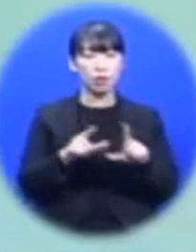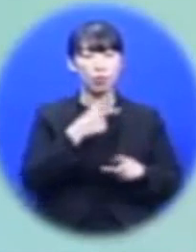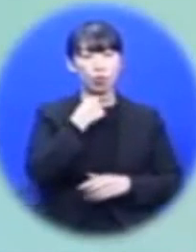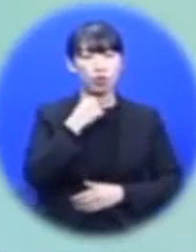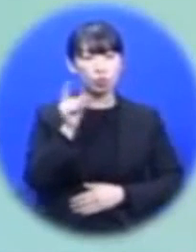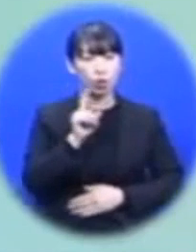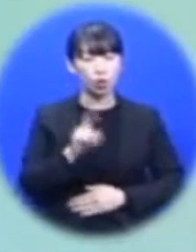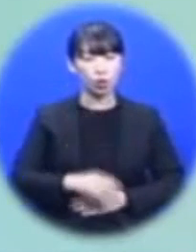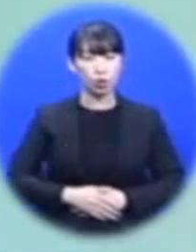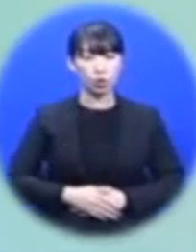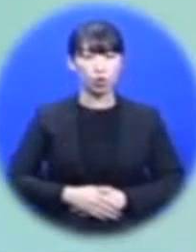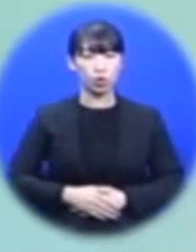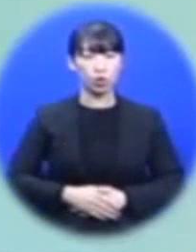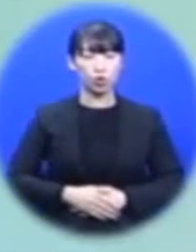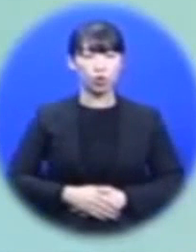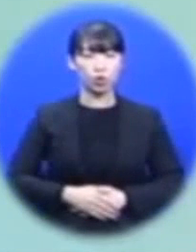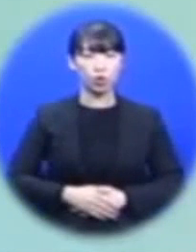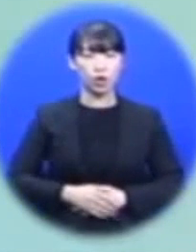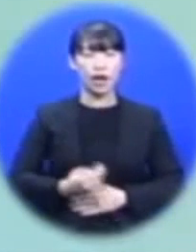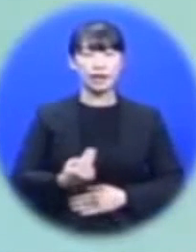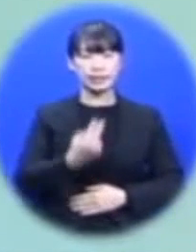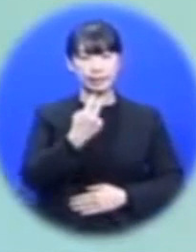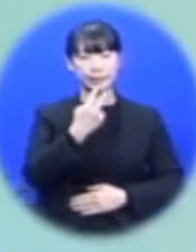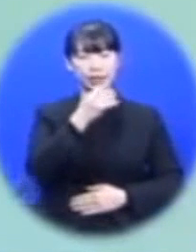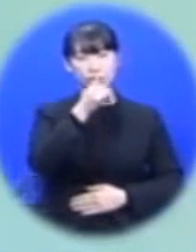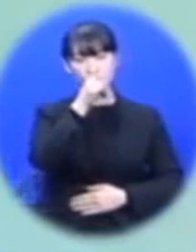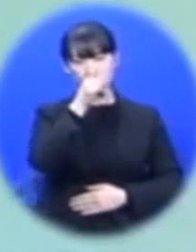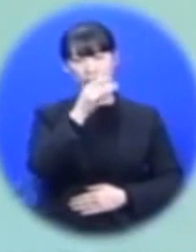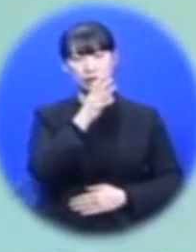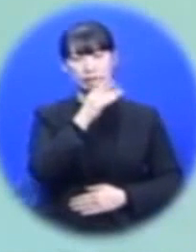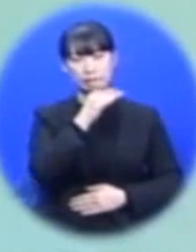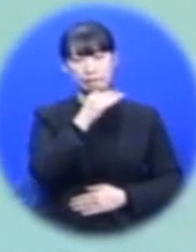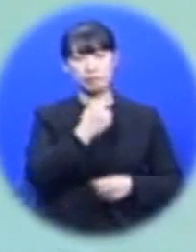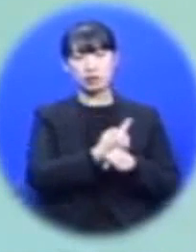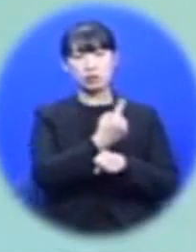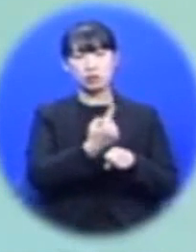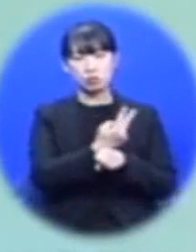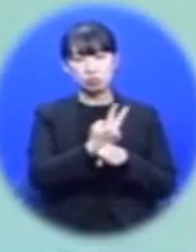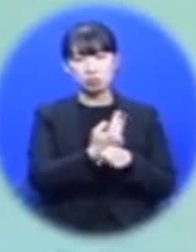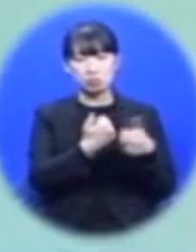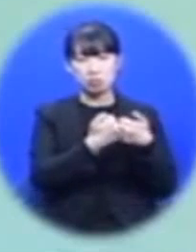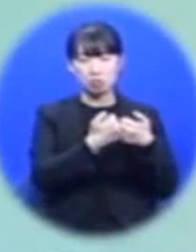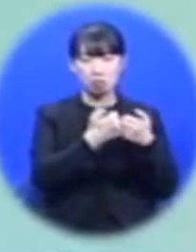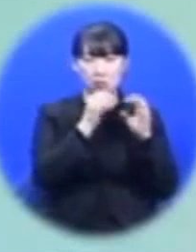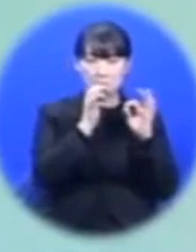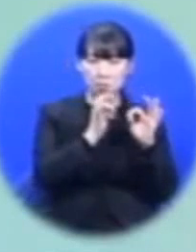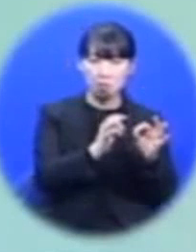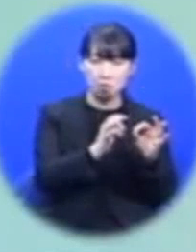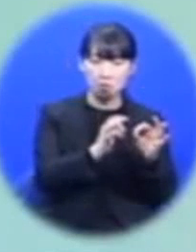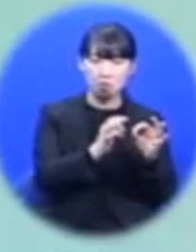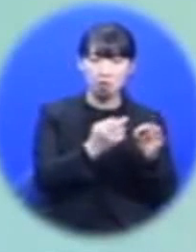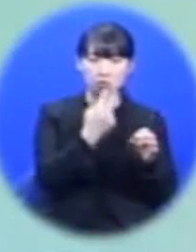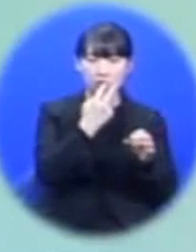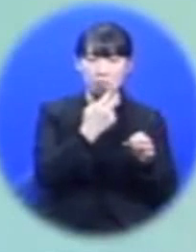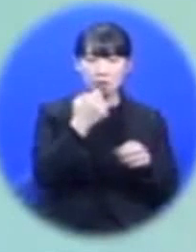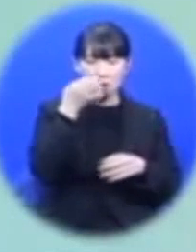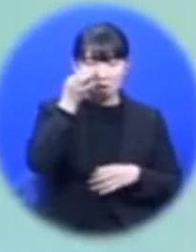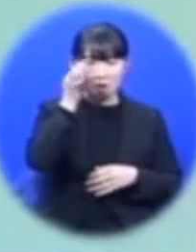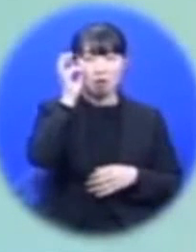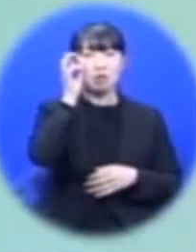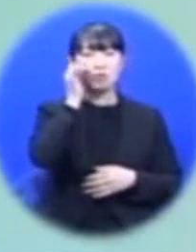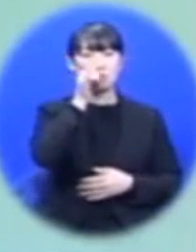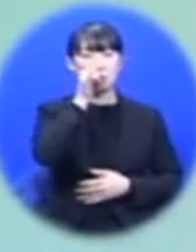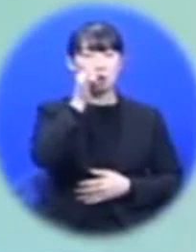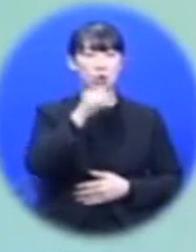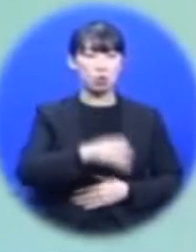겨우 그죠 생명이 있구나 한시간 두 시간 상담을 해보고 난 다음에서야 아이 사람도